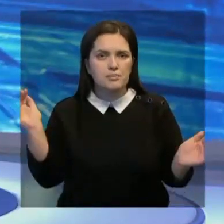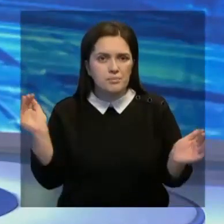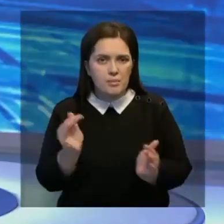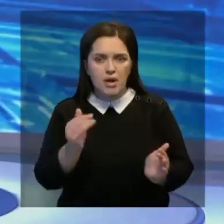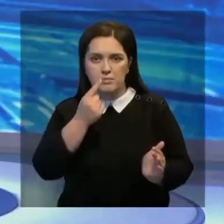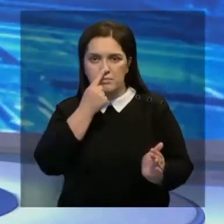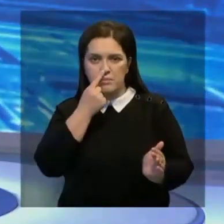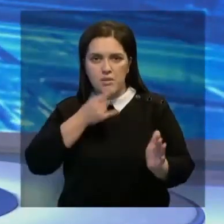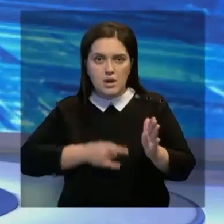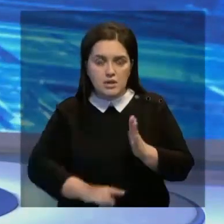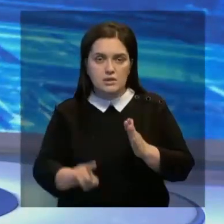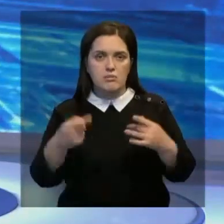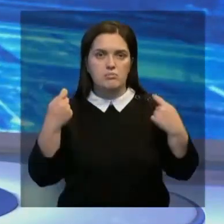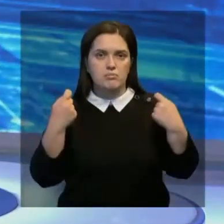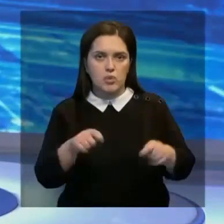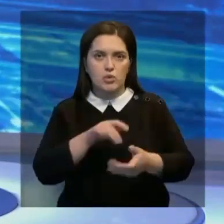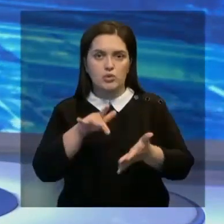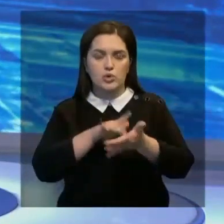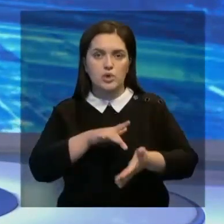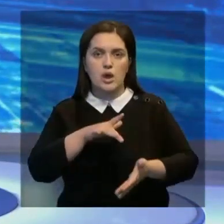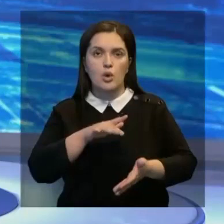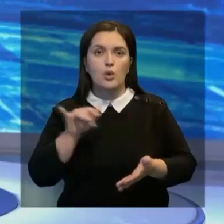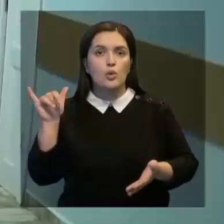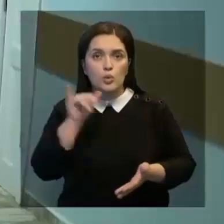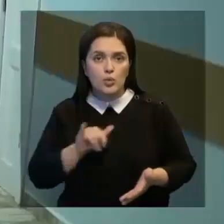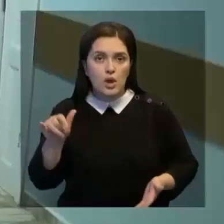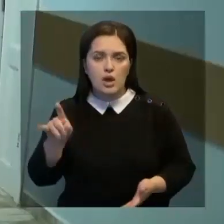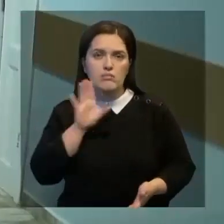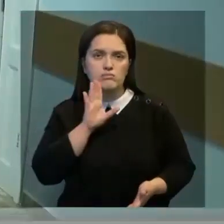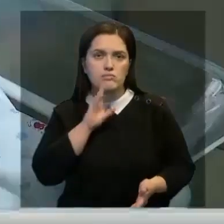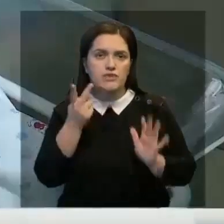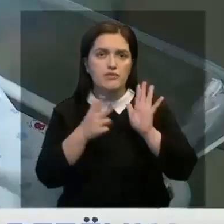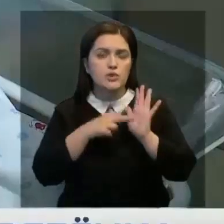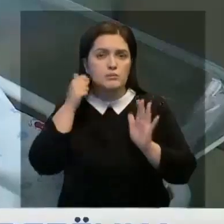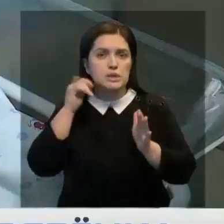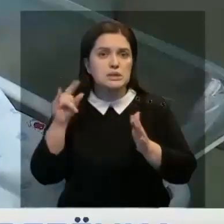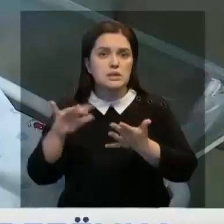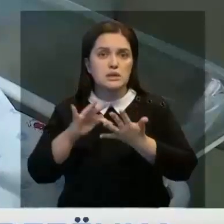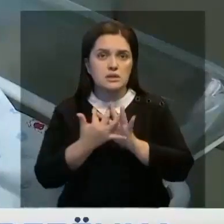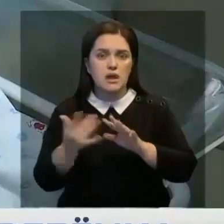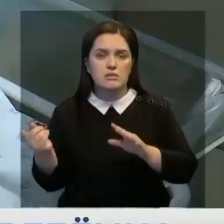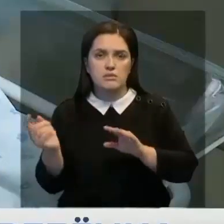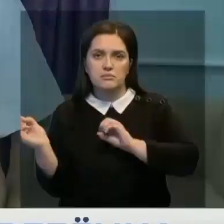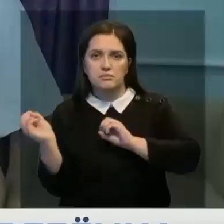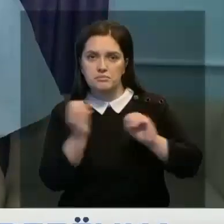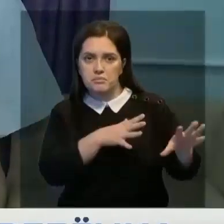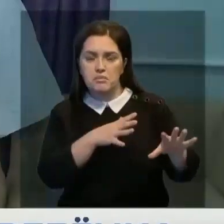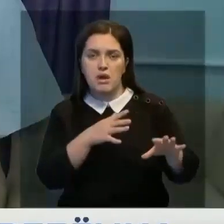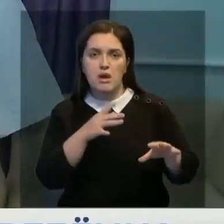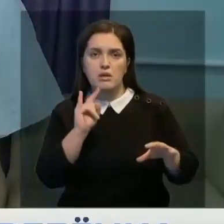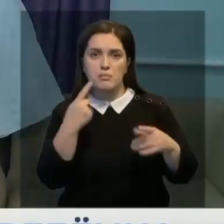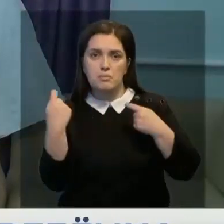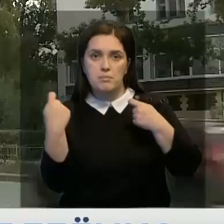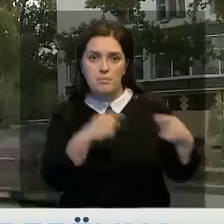Новорожденного продали в Уральске. Сделку совершила 28-летняя сельчанка. Она передала своего ребенка двум жителям Бурлинского